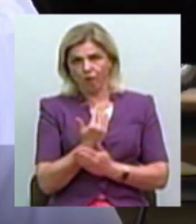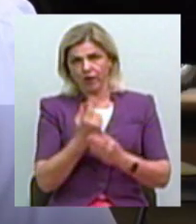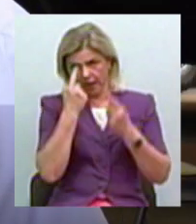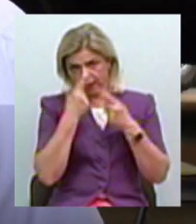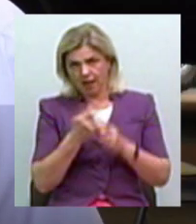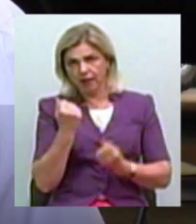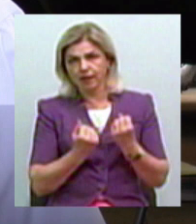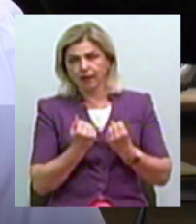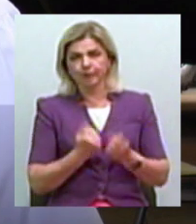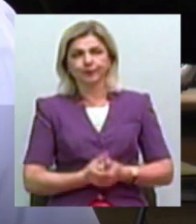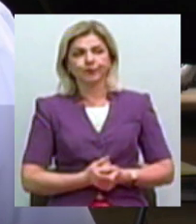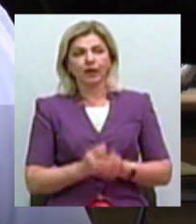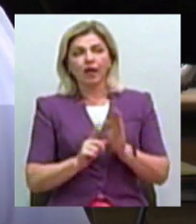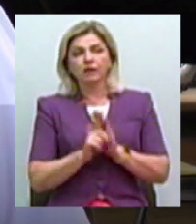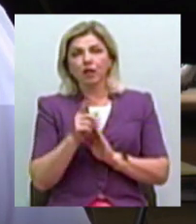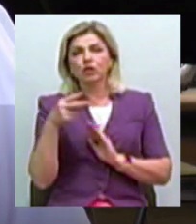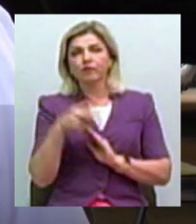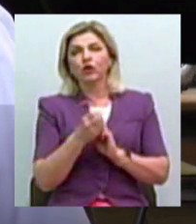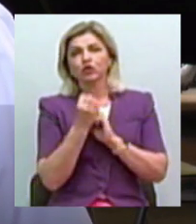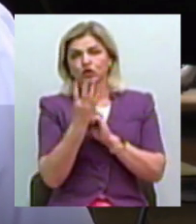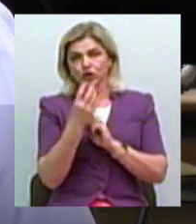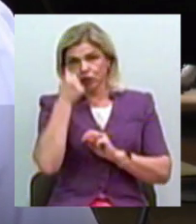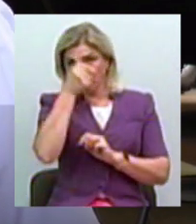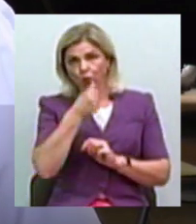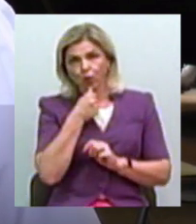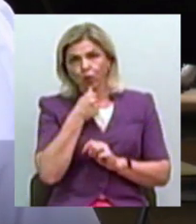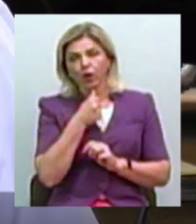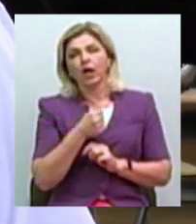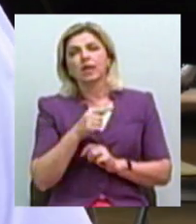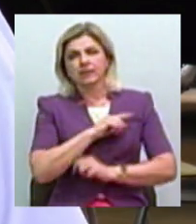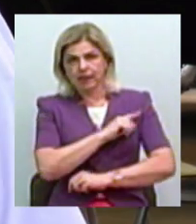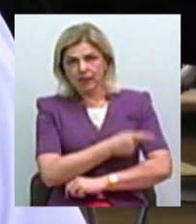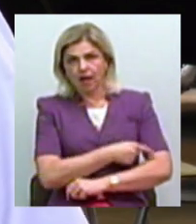Починаючи із 2014 року, силами